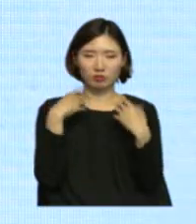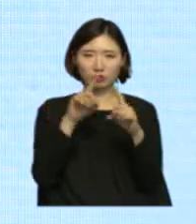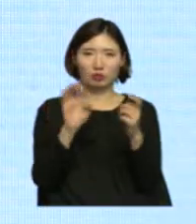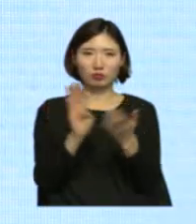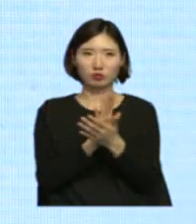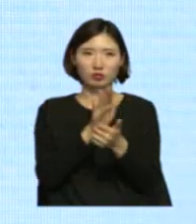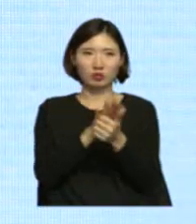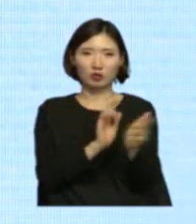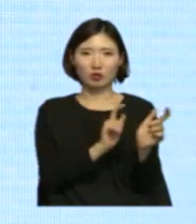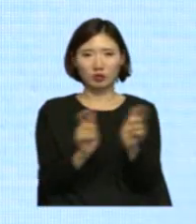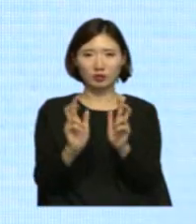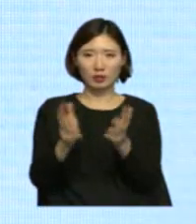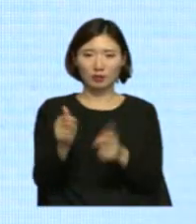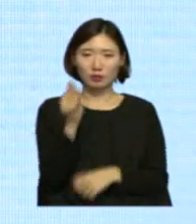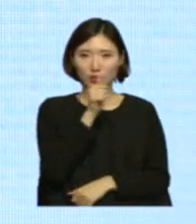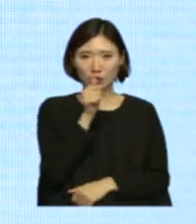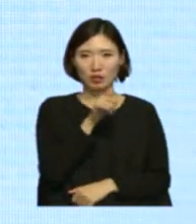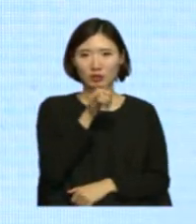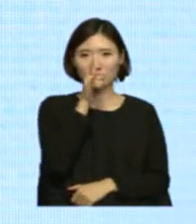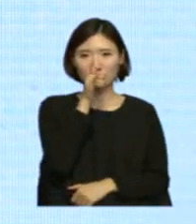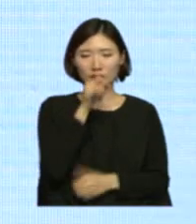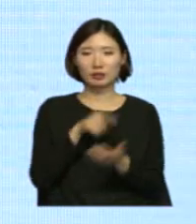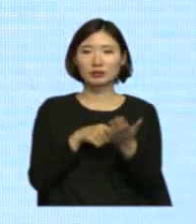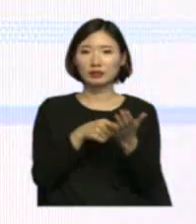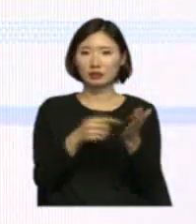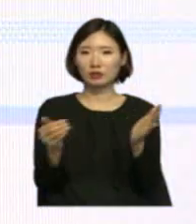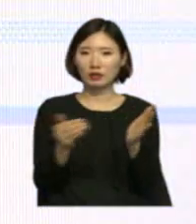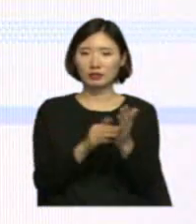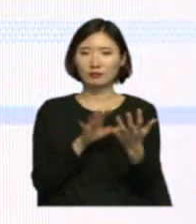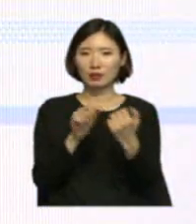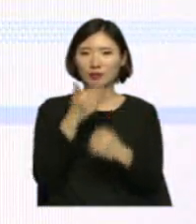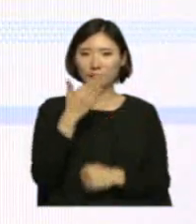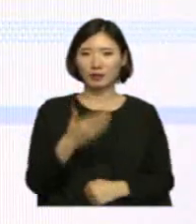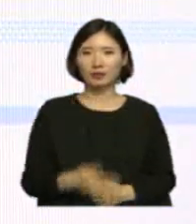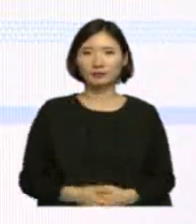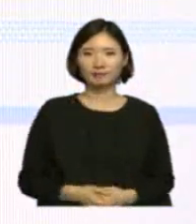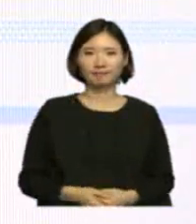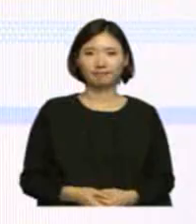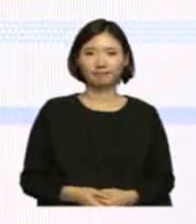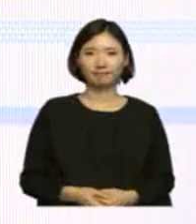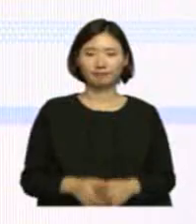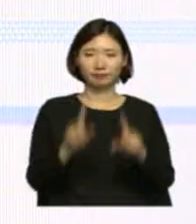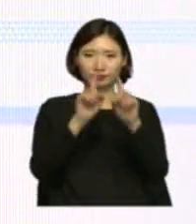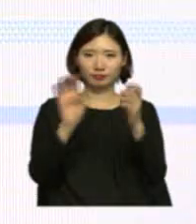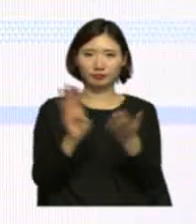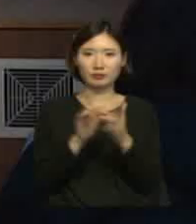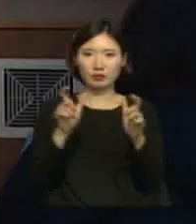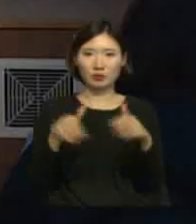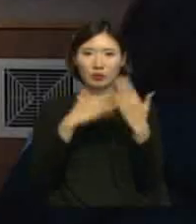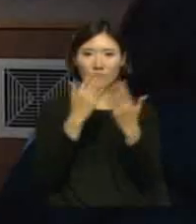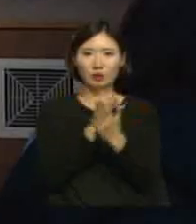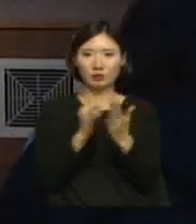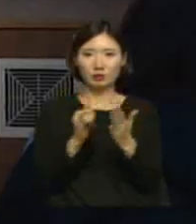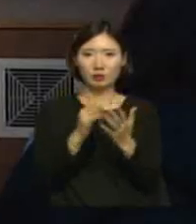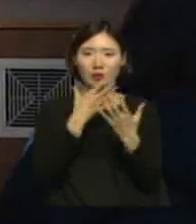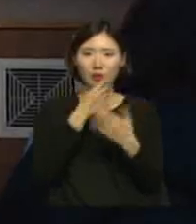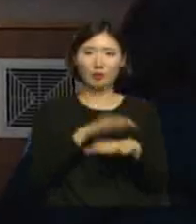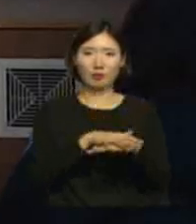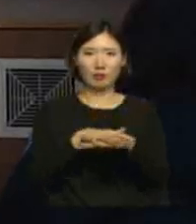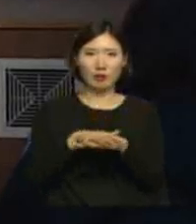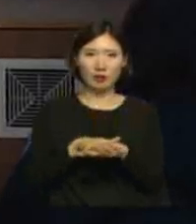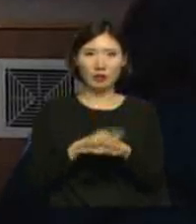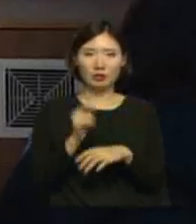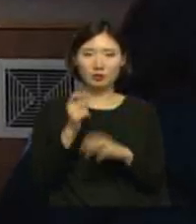지원하는 각종 사업이 소개돼 있어 신청까지 바로 가능합니다. 성북구는 온가족 행복망을 통해